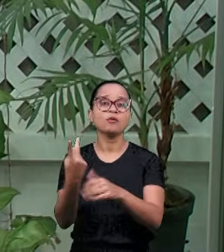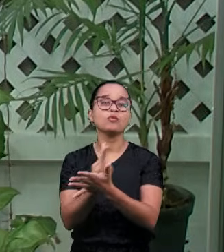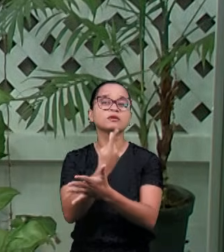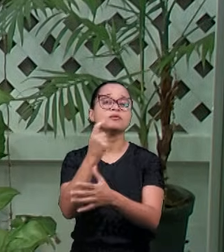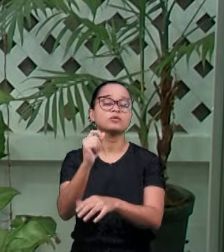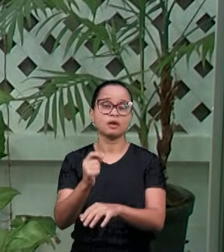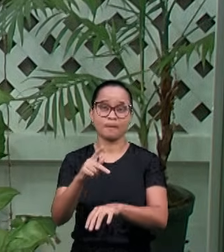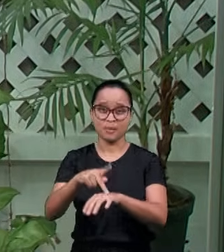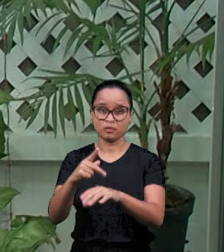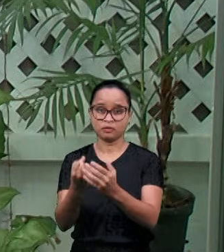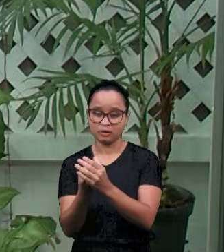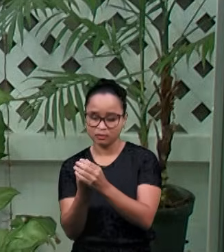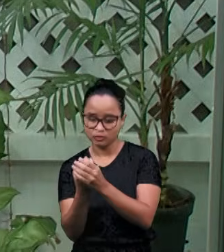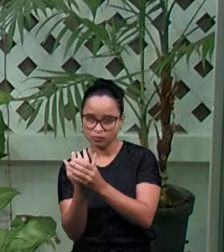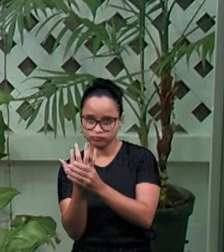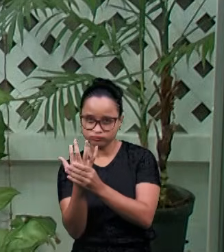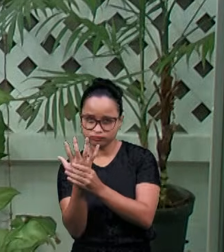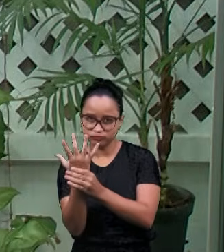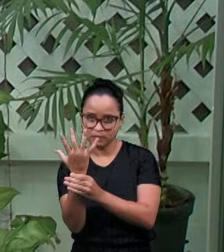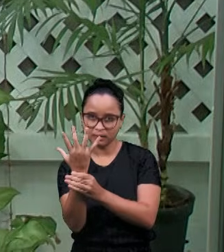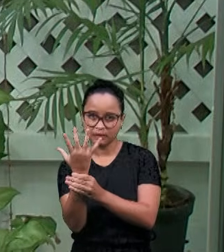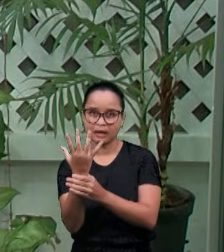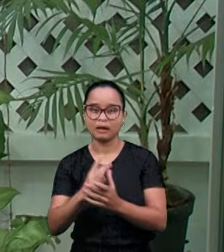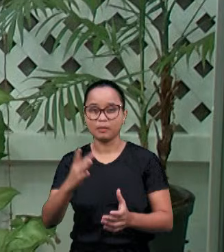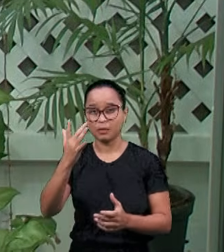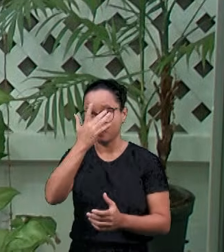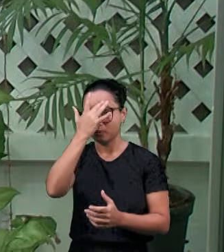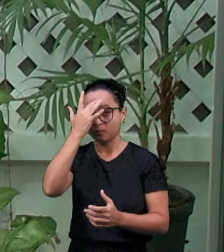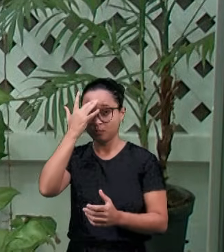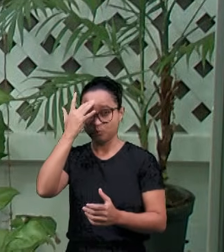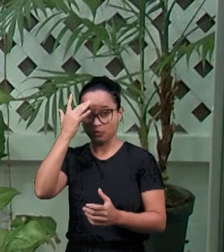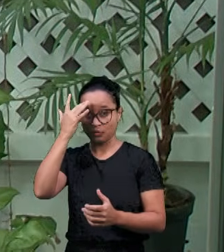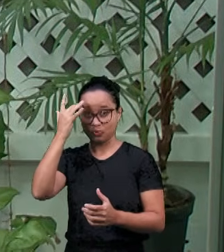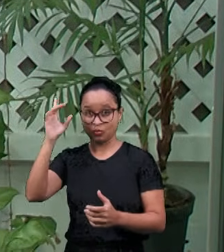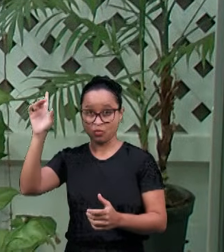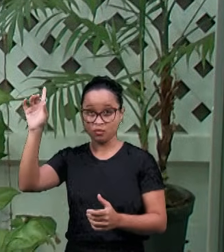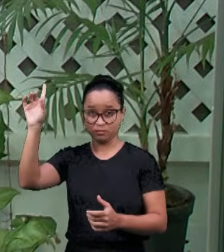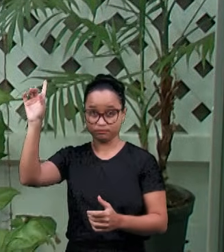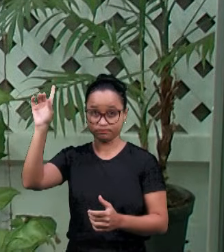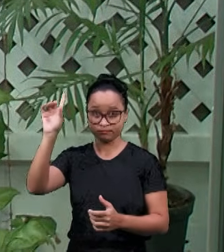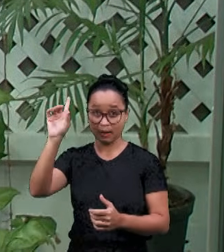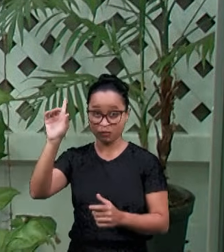quelqu'un descend dans la profondeur